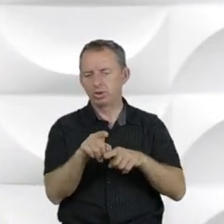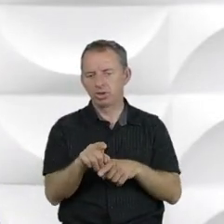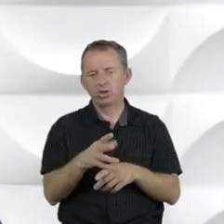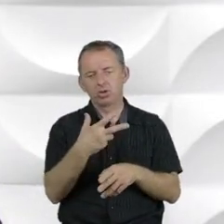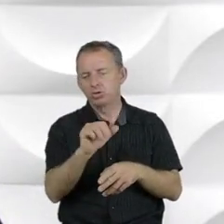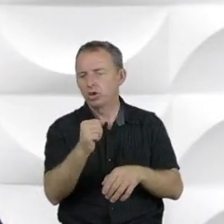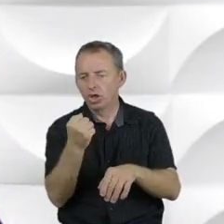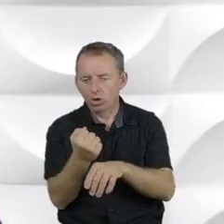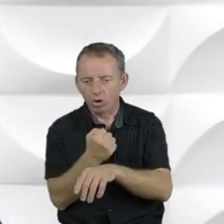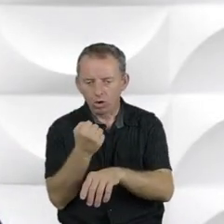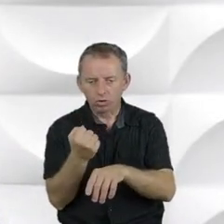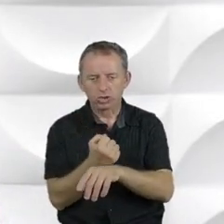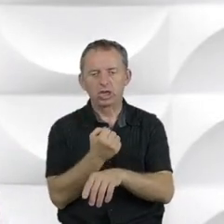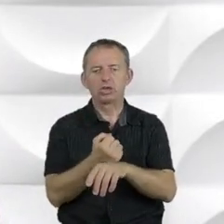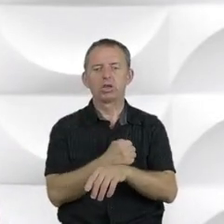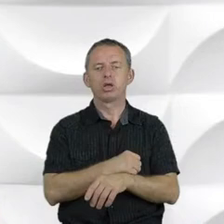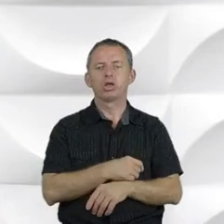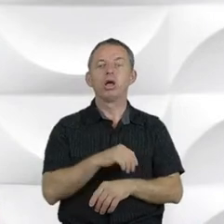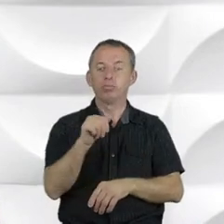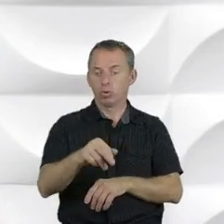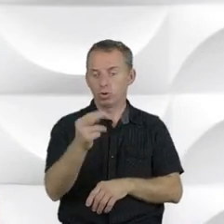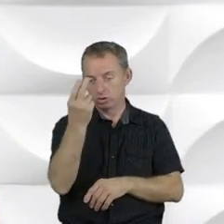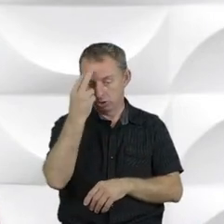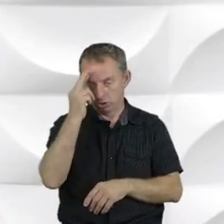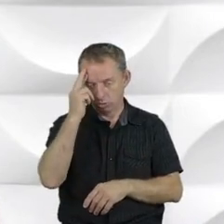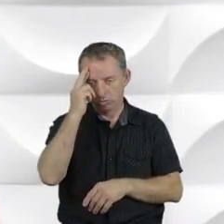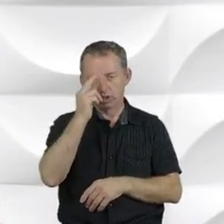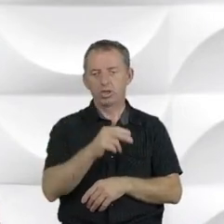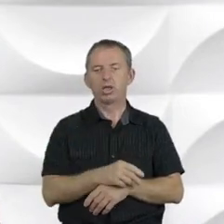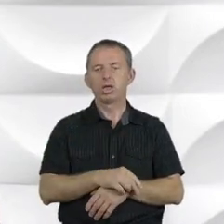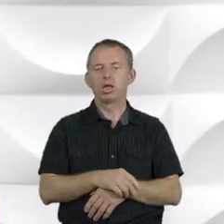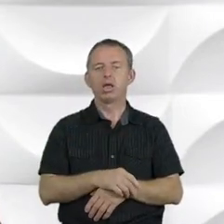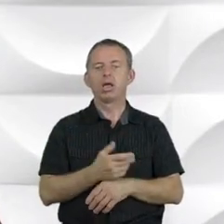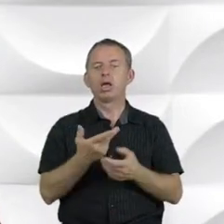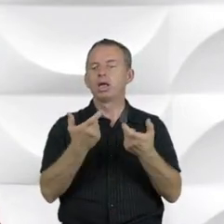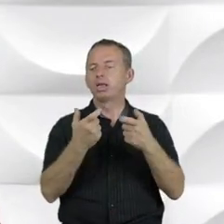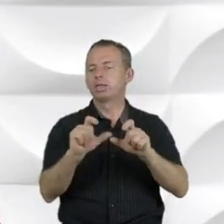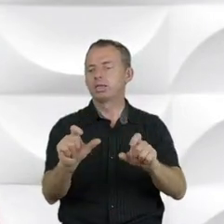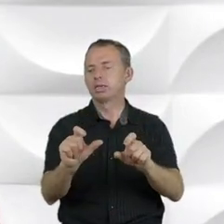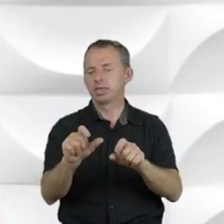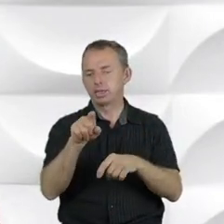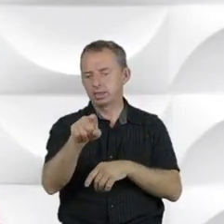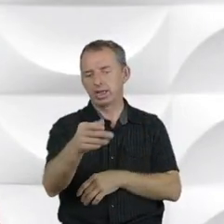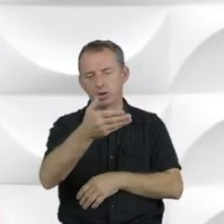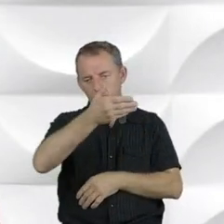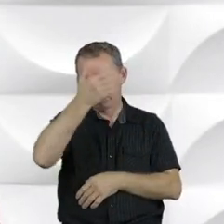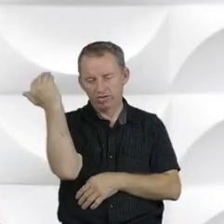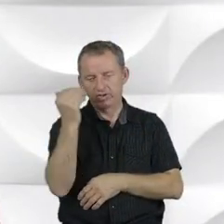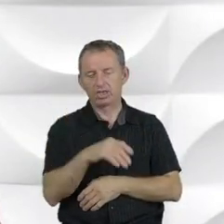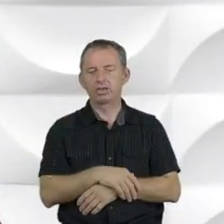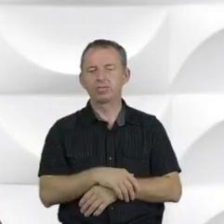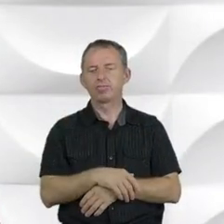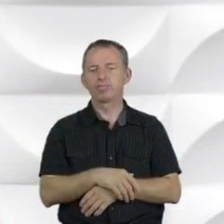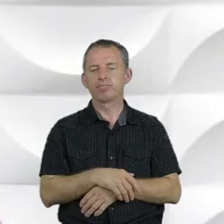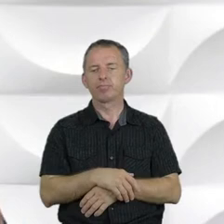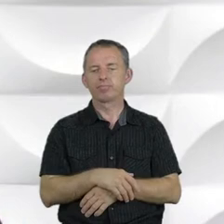Niekoniecznie. Może rozumiesz, a może nic z tego nie wiem.